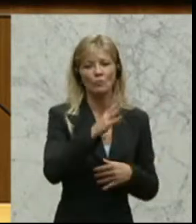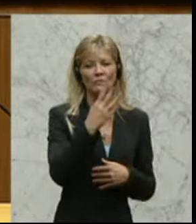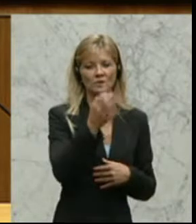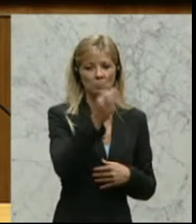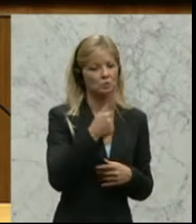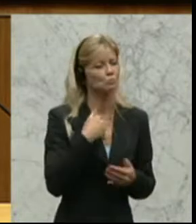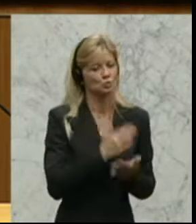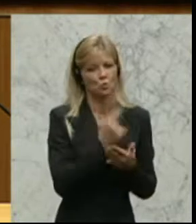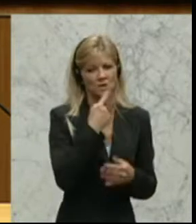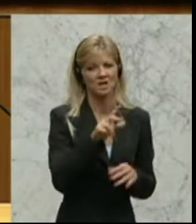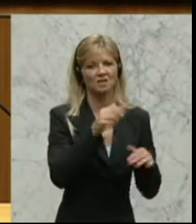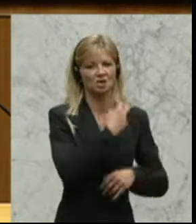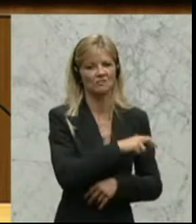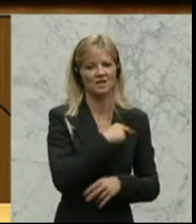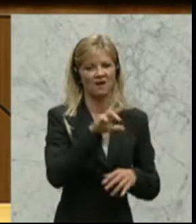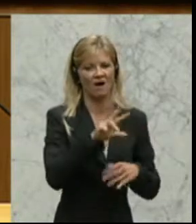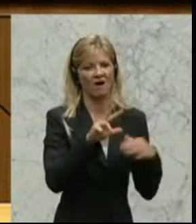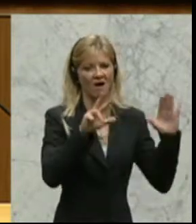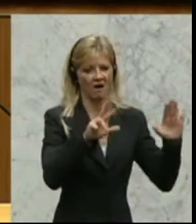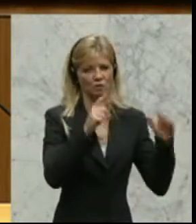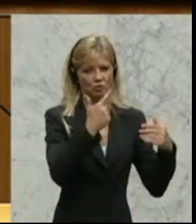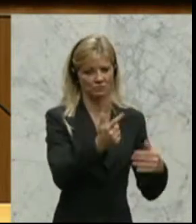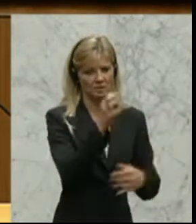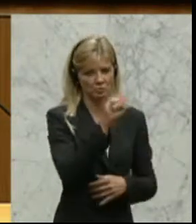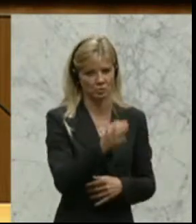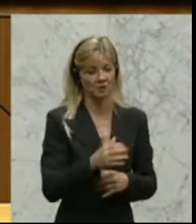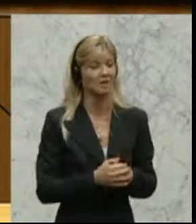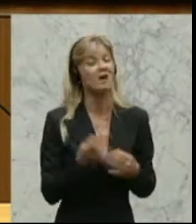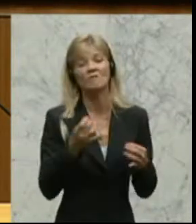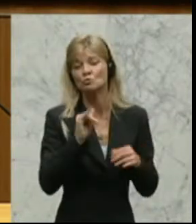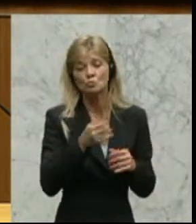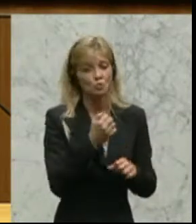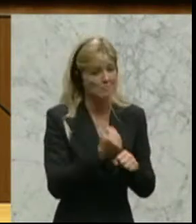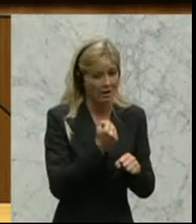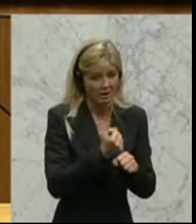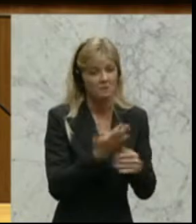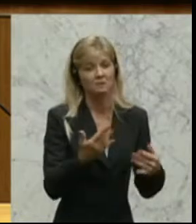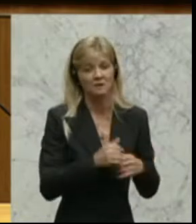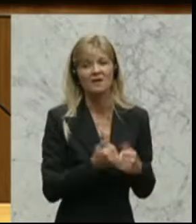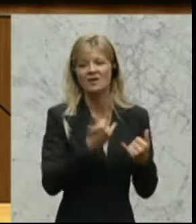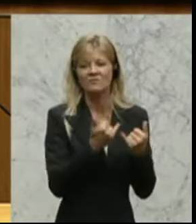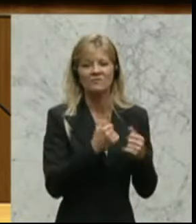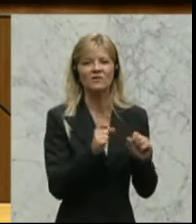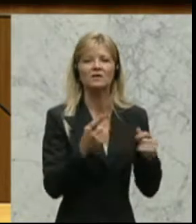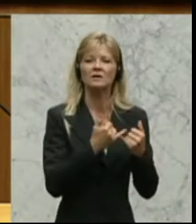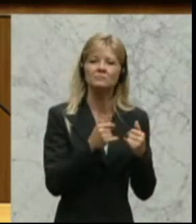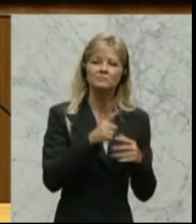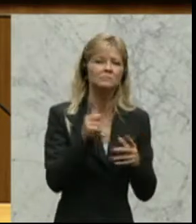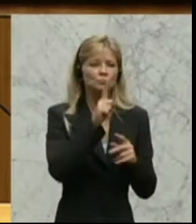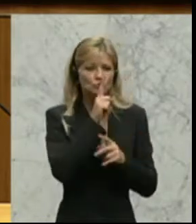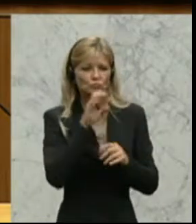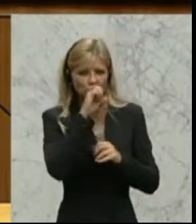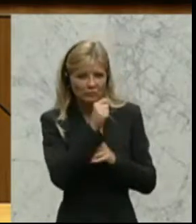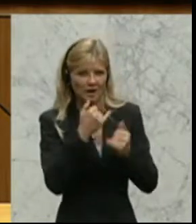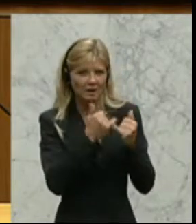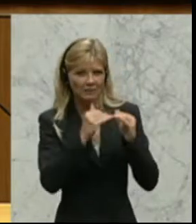tun? Zum Beispiel die kalte Progression endlich abzuschaffen, die permanente Steuererhöhung ohne Parlamentsbeschluss. Wir NEOS haben hier einen